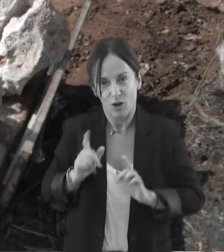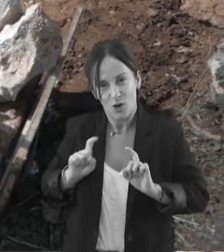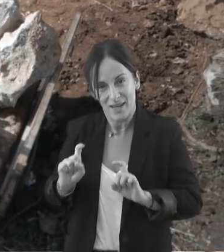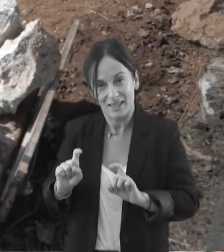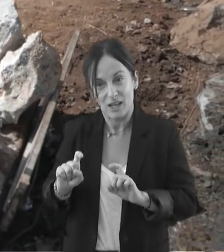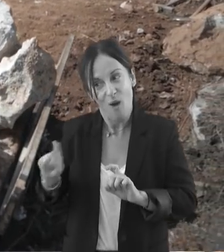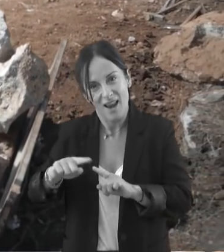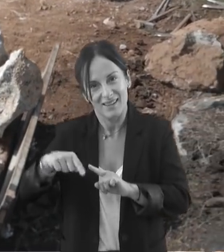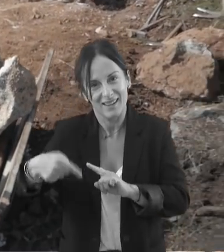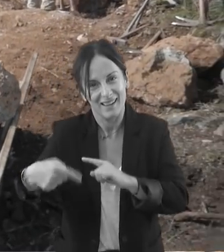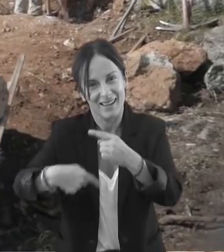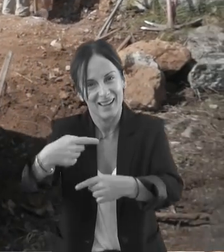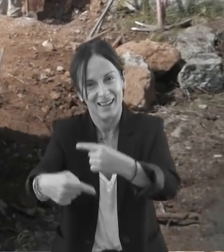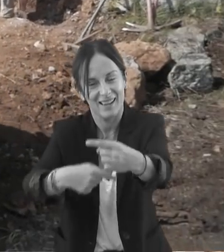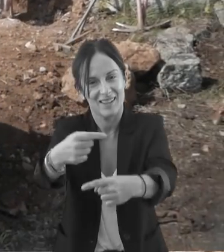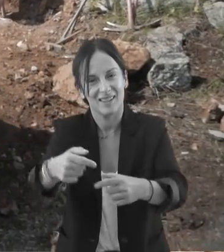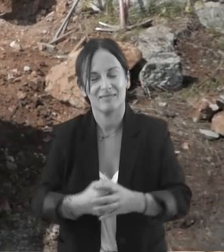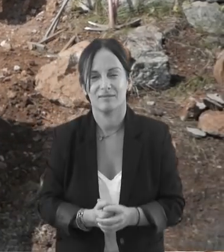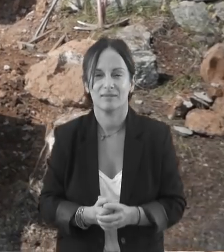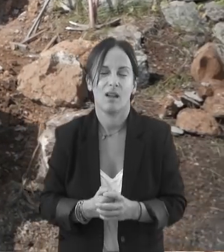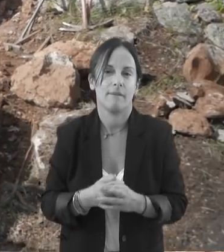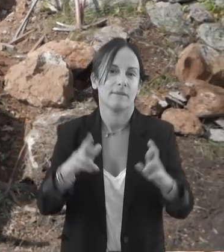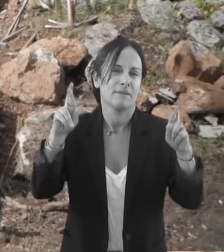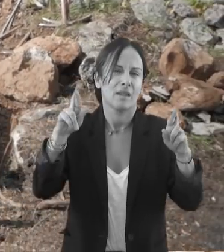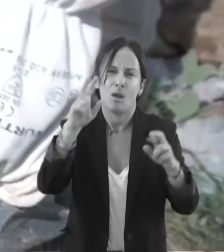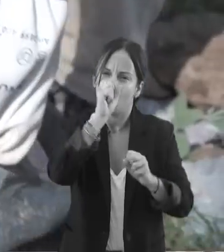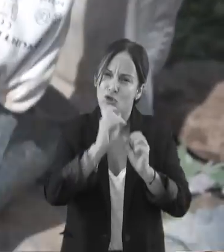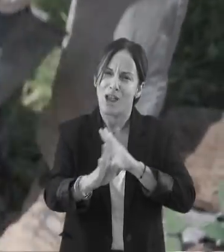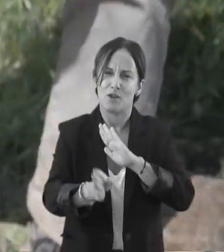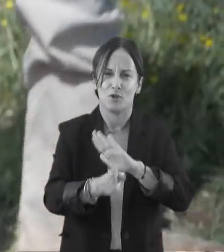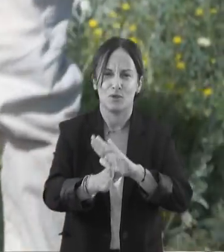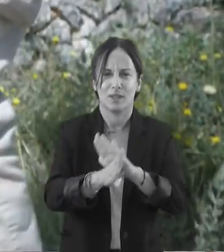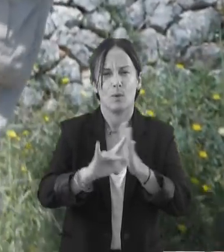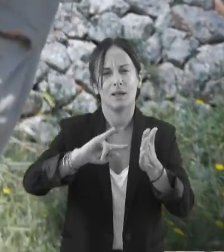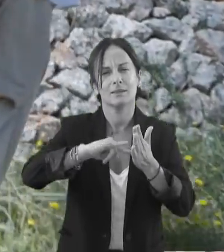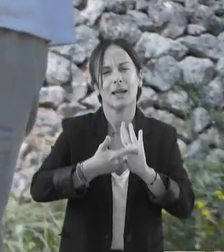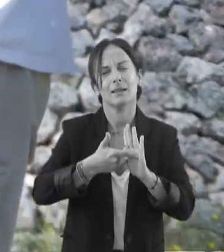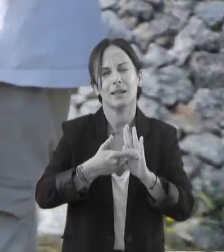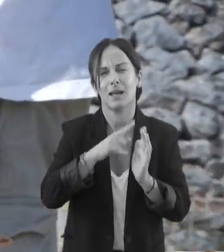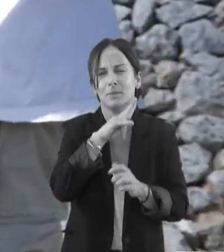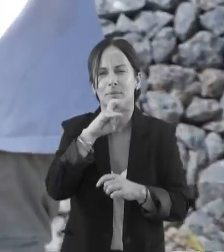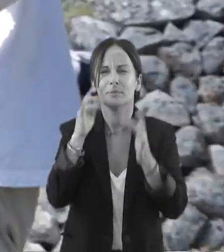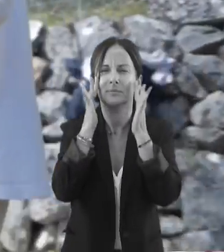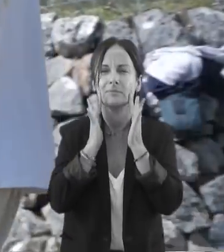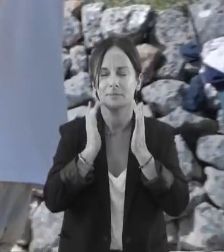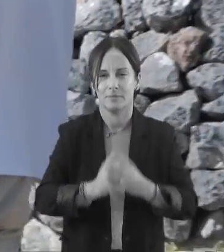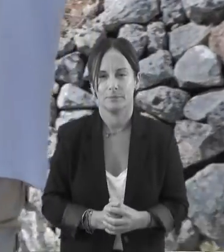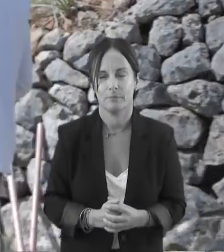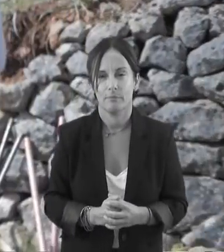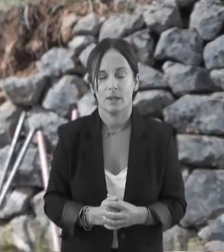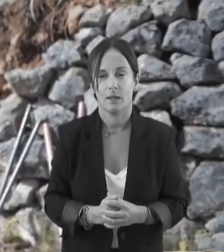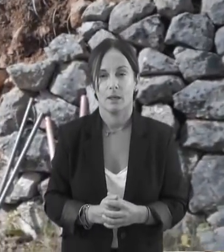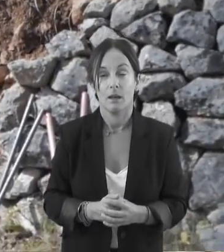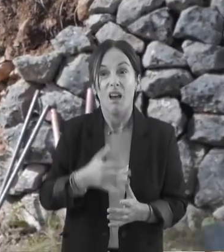dir, nosaltres, a part d'una petita oruga que mos ajuda a moure les pedres, tot ho feim a mà i com se feia